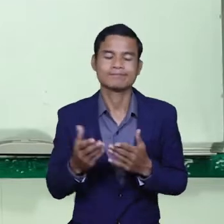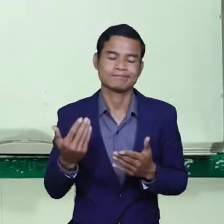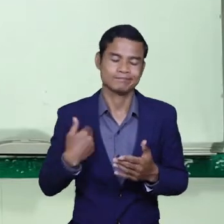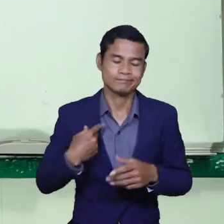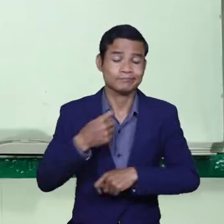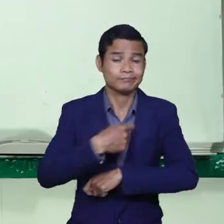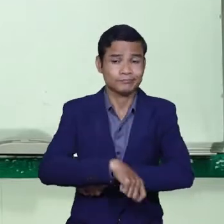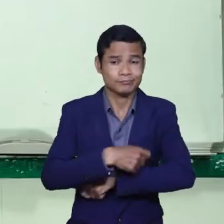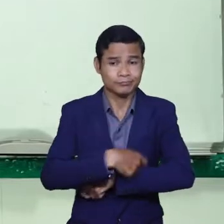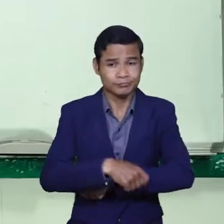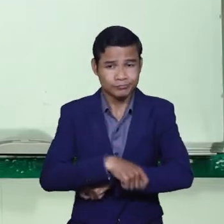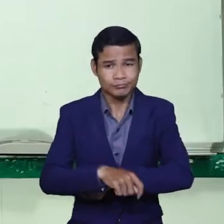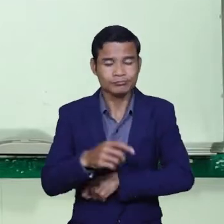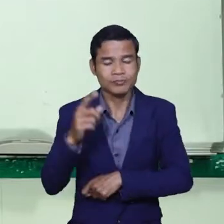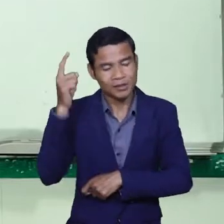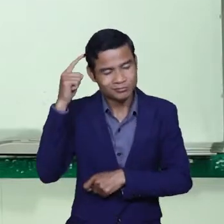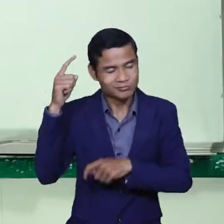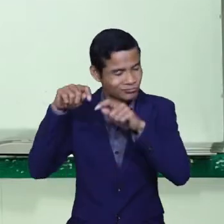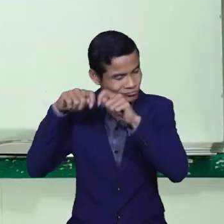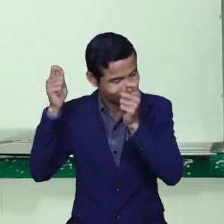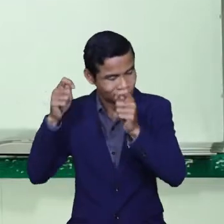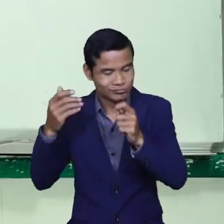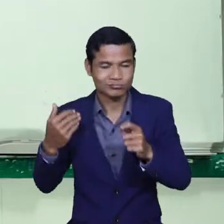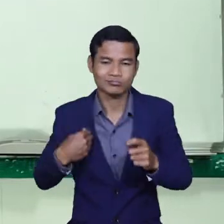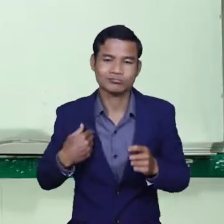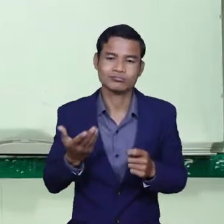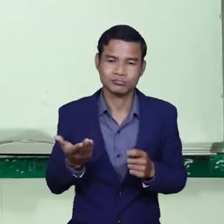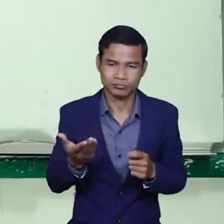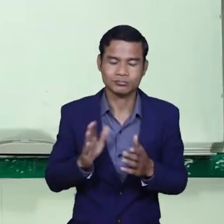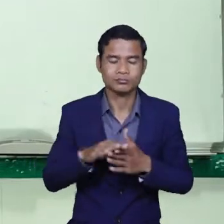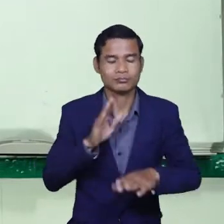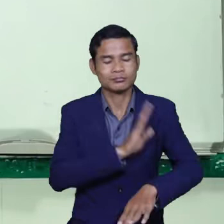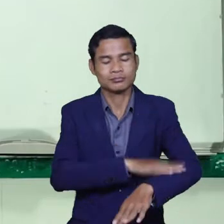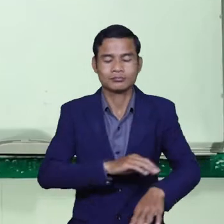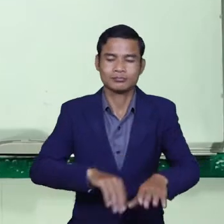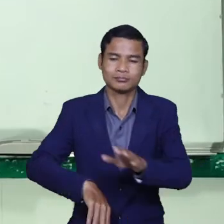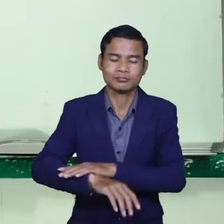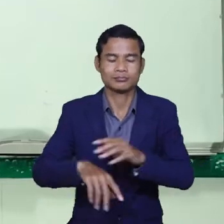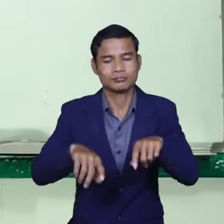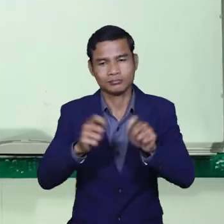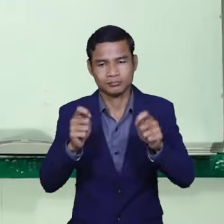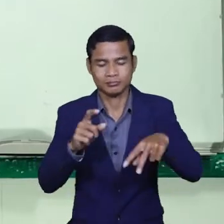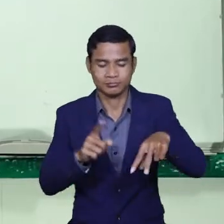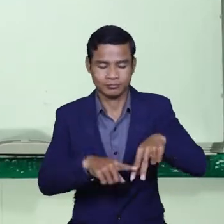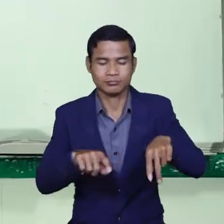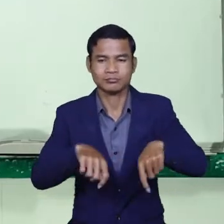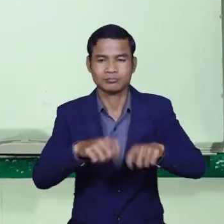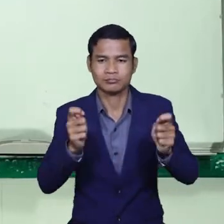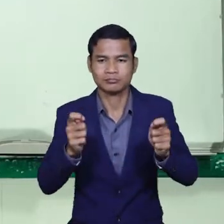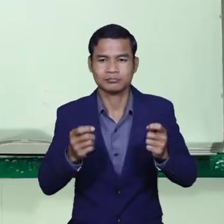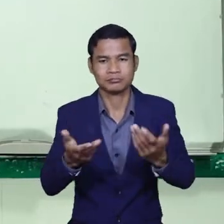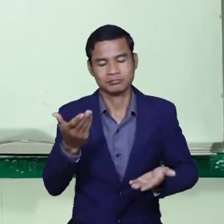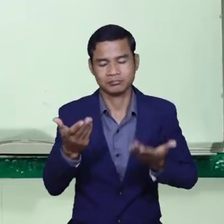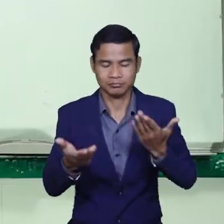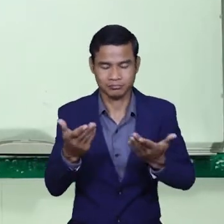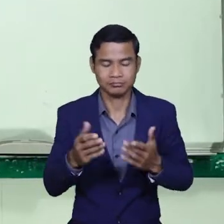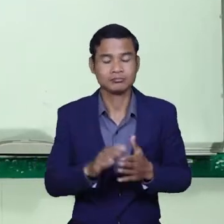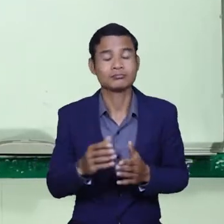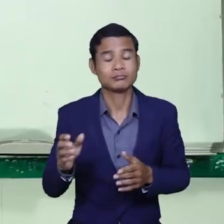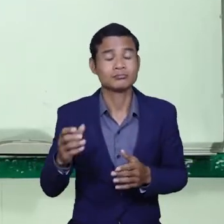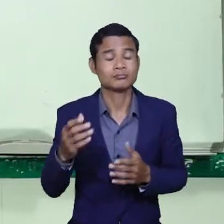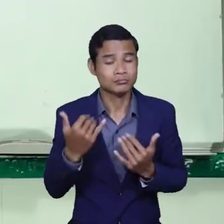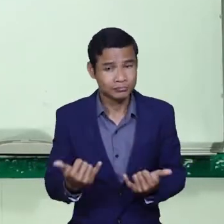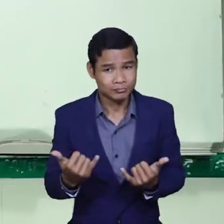ឲ្យយើងចាបែកក្បាលចាឬចាក៏អាចបាក់ដៃឬក៏ចាបាក់ជើងអីជាដើមអញ្ចឹងណាកូនណាចា